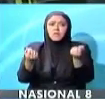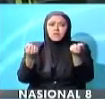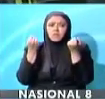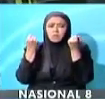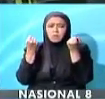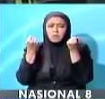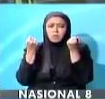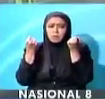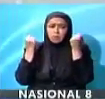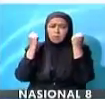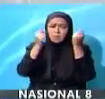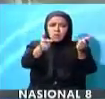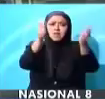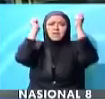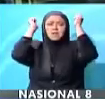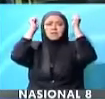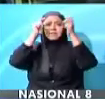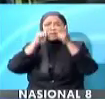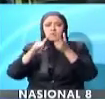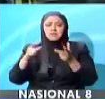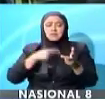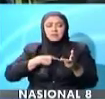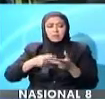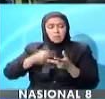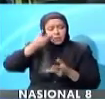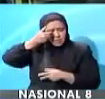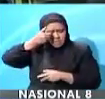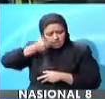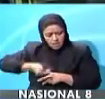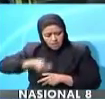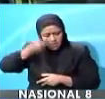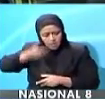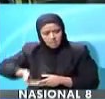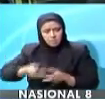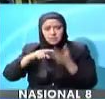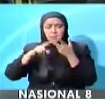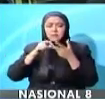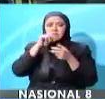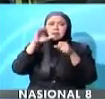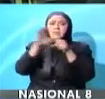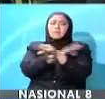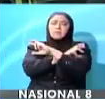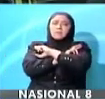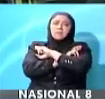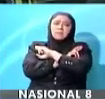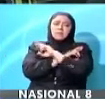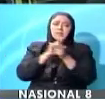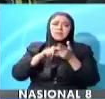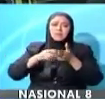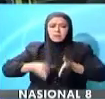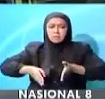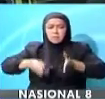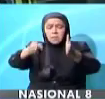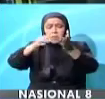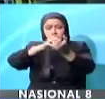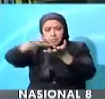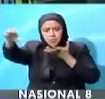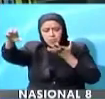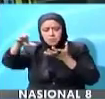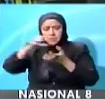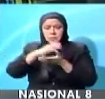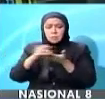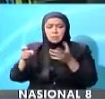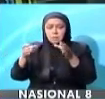tak cukup rehat, lalai. Macam jalan rosak, jalan berlopak ada bergalur, lepas tu kalau pernah masa hujan tu